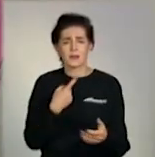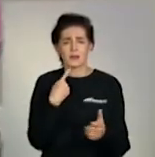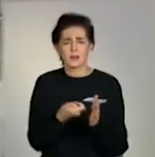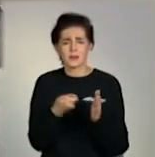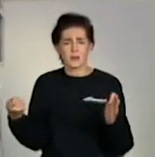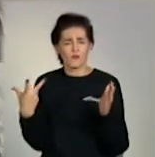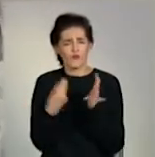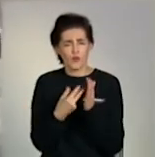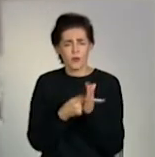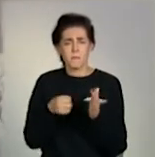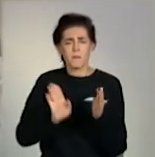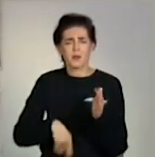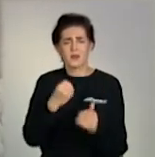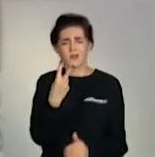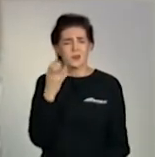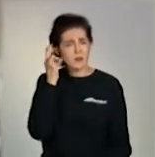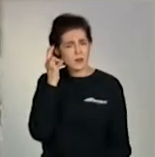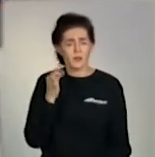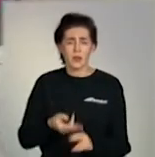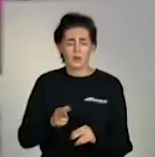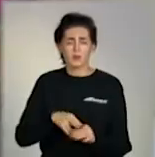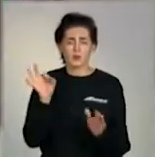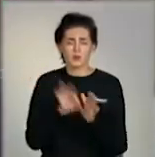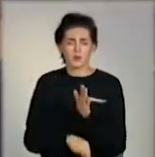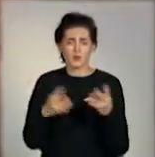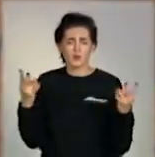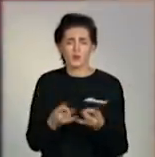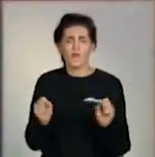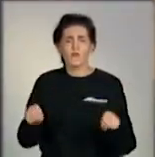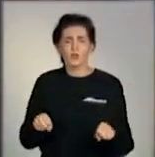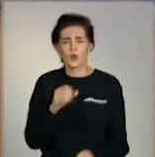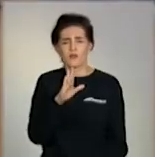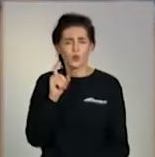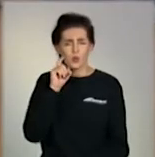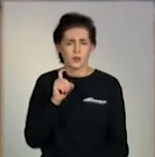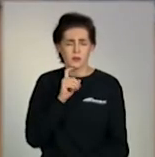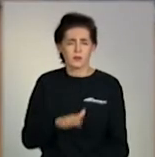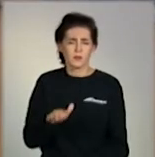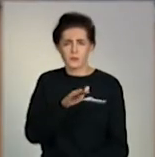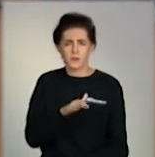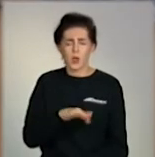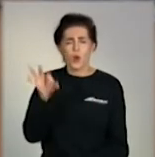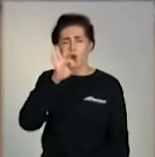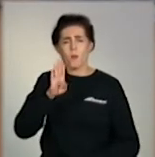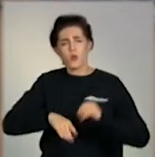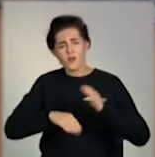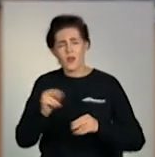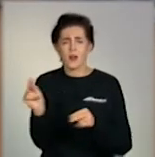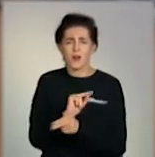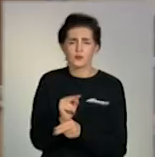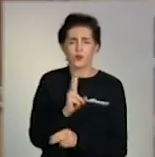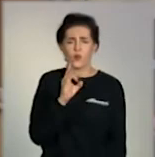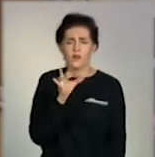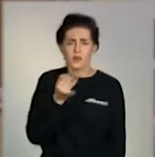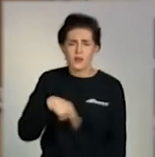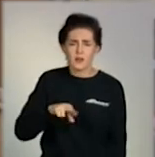вакцинацією дітей молодших 12 років, щойно це стане можливим в Україні. Про профілактику і лікування ковіду, а